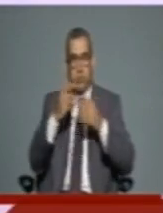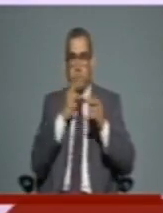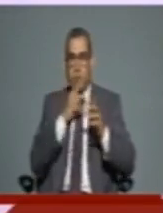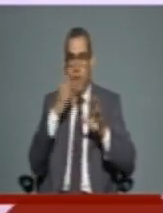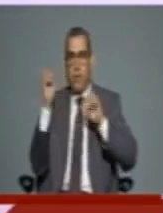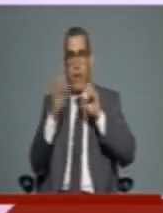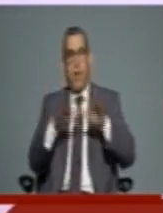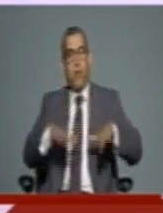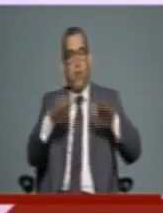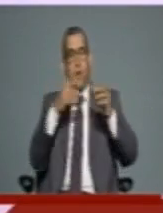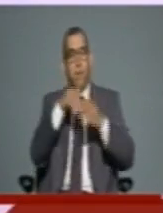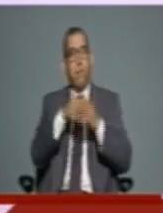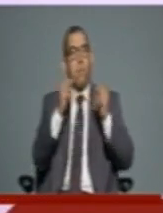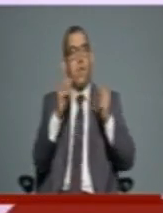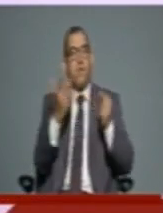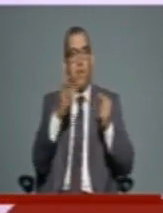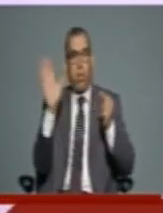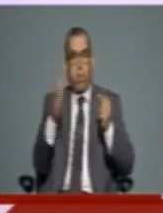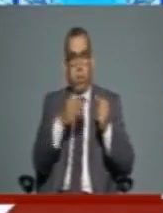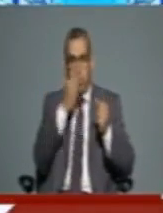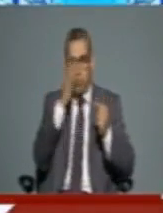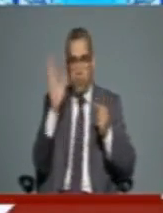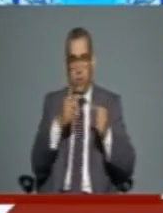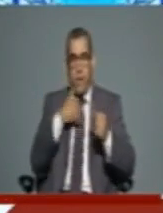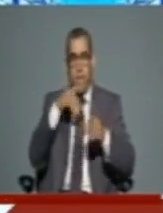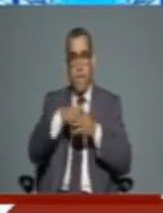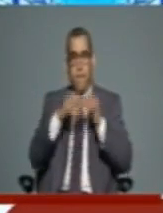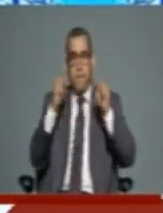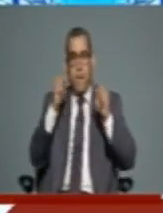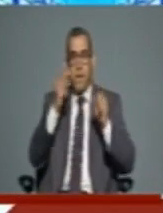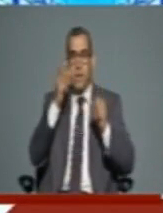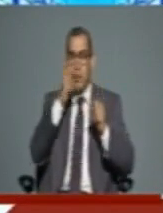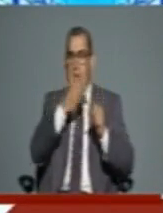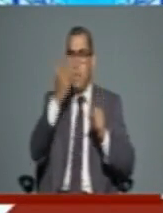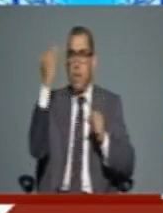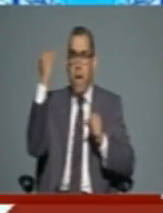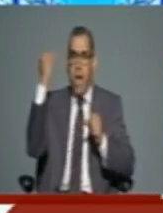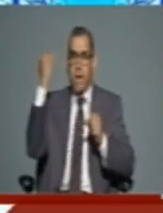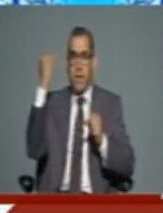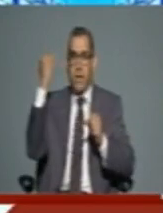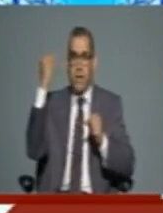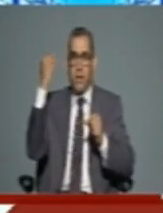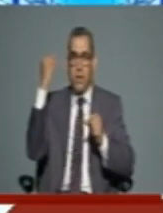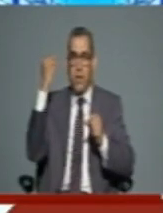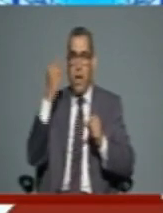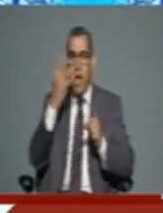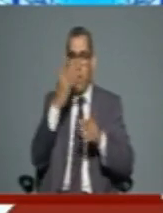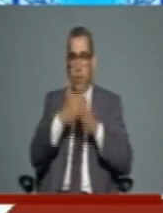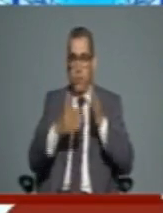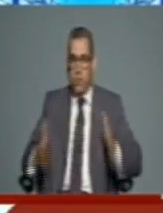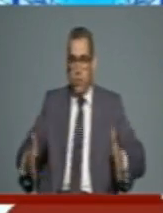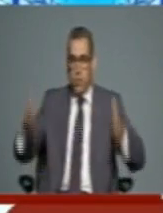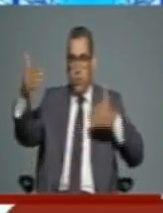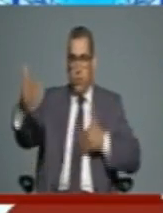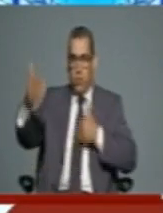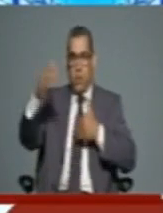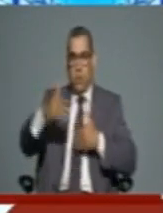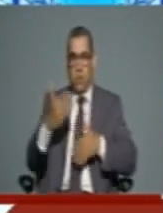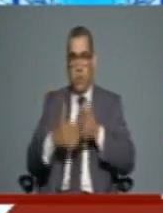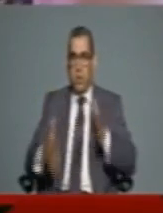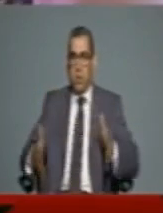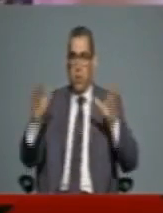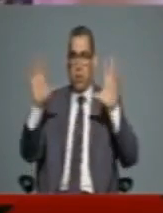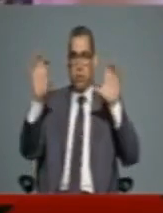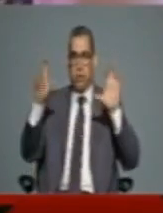هي. احنا عندنا مخازن زي زمان، أربع حيطان، وقد تكون الحيطان مرشحة